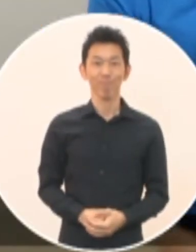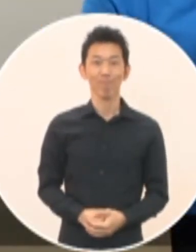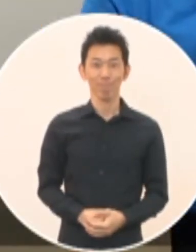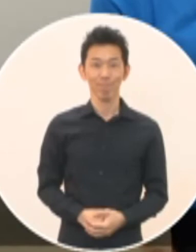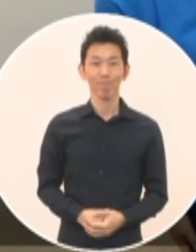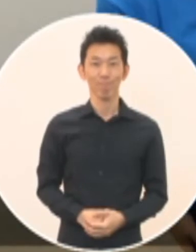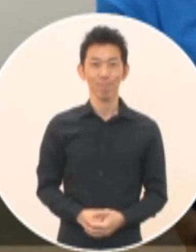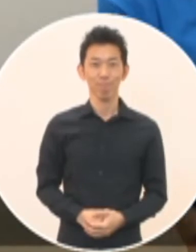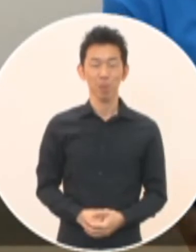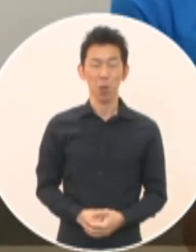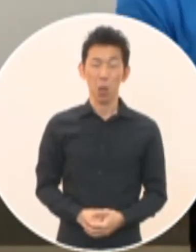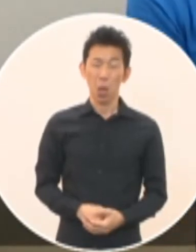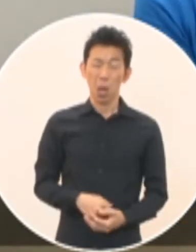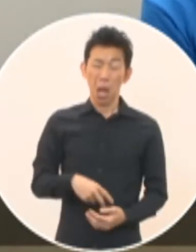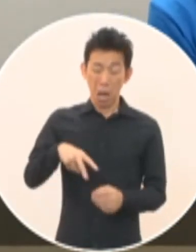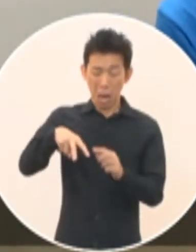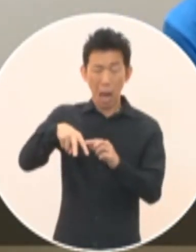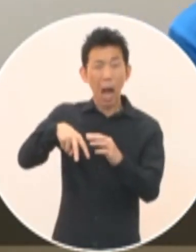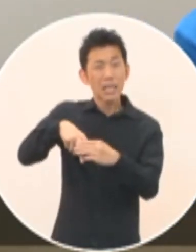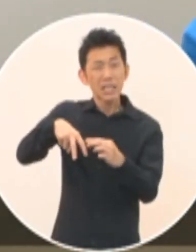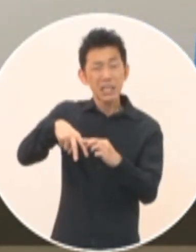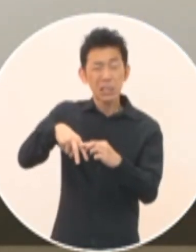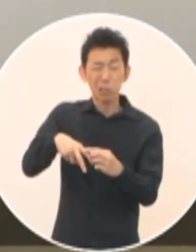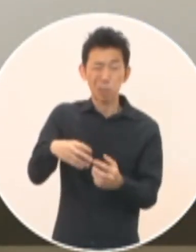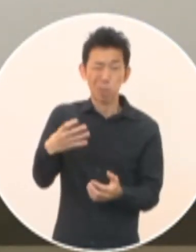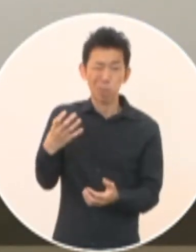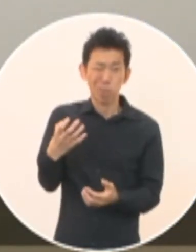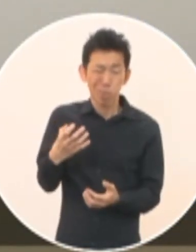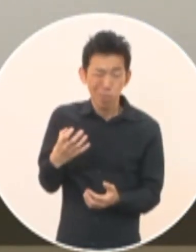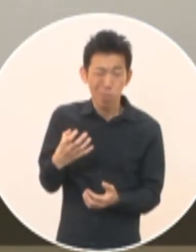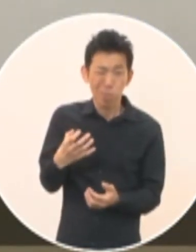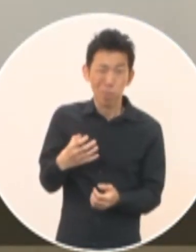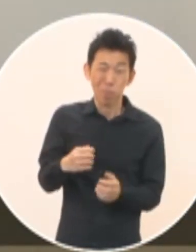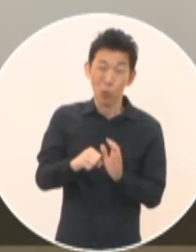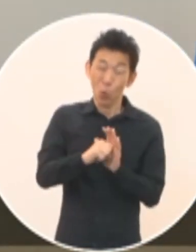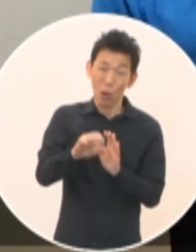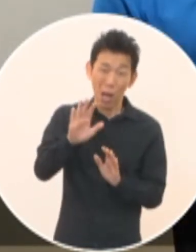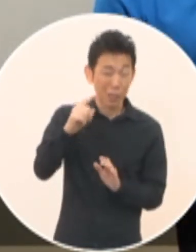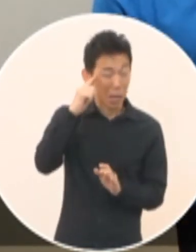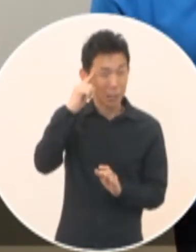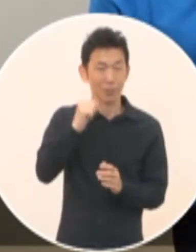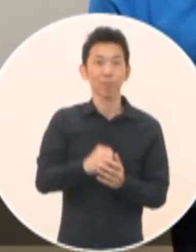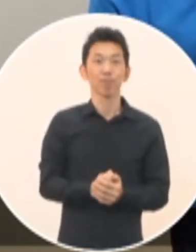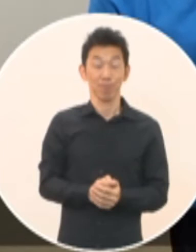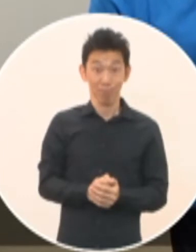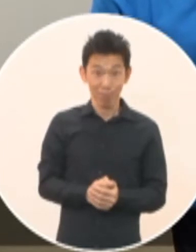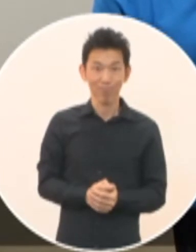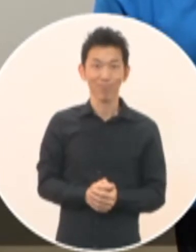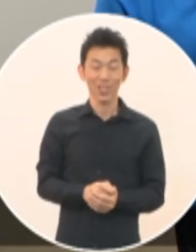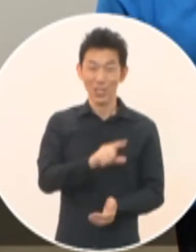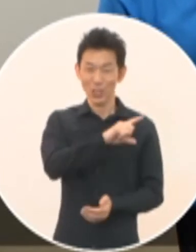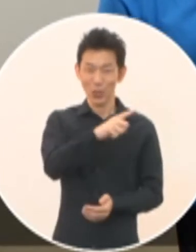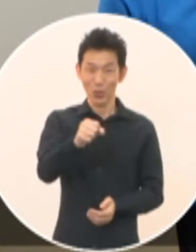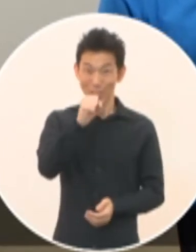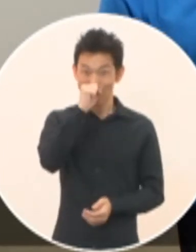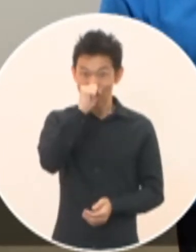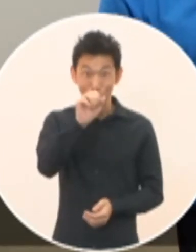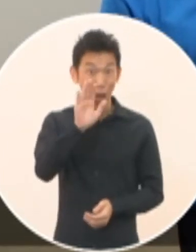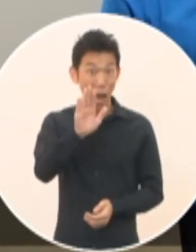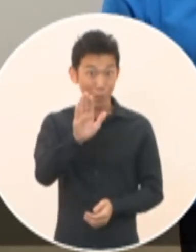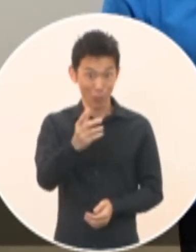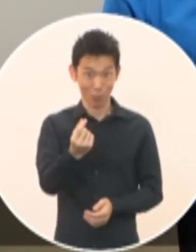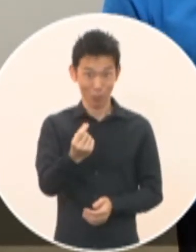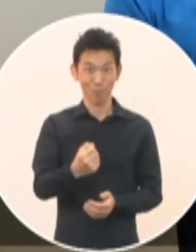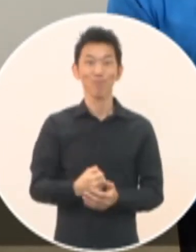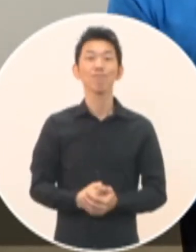すごくあの足に効いてる感じがしてちょっと大変でした、 ね、いろんないいことがあります。 はい、